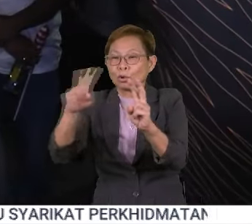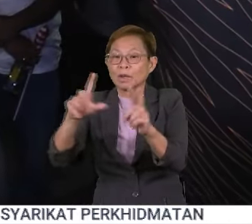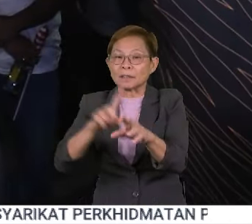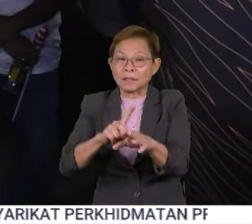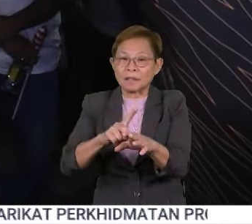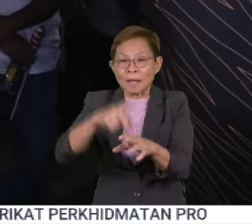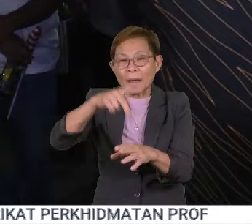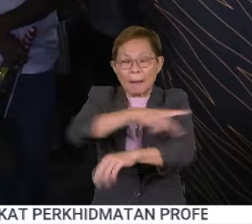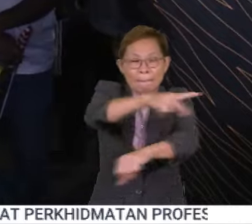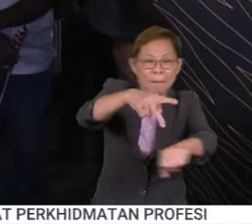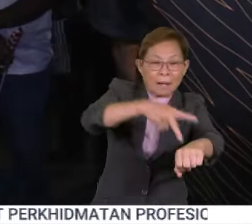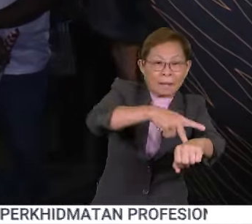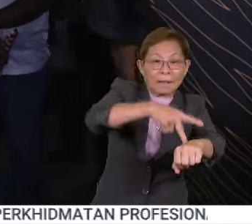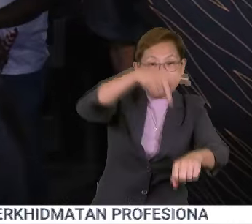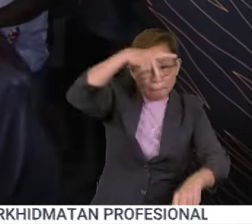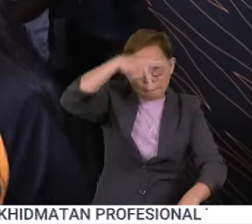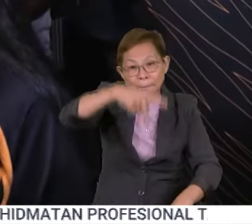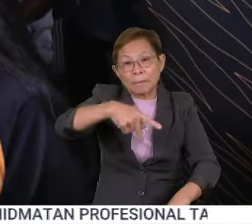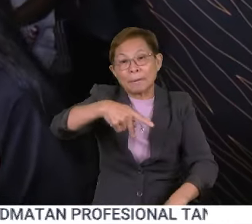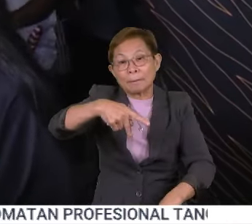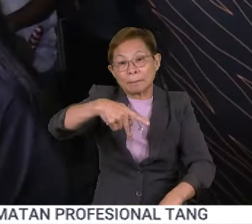Putra Jaya malam tadi